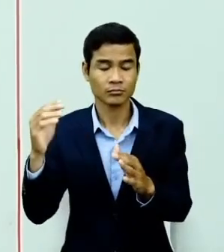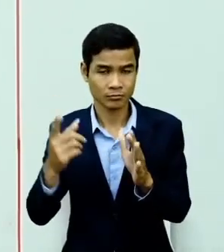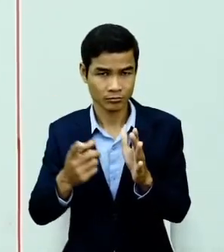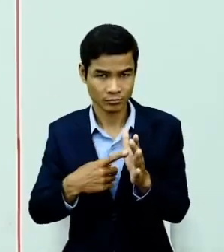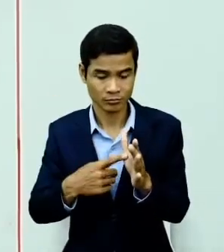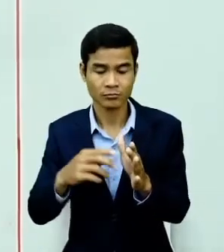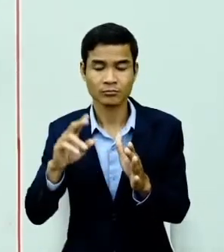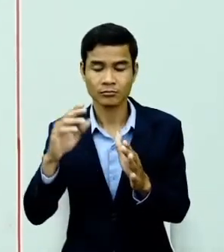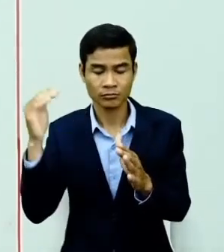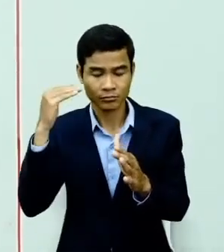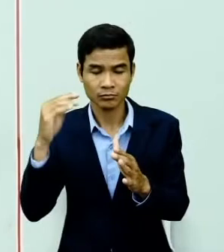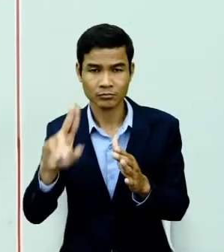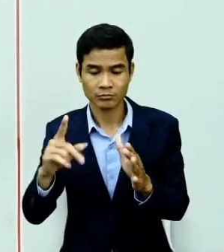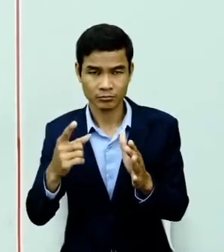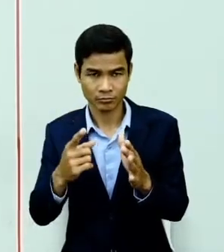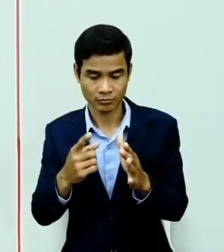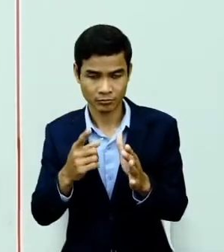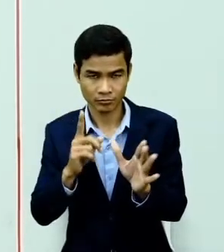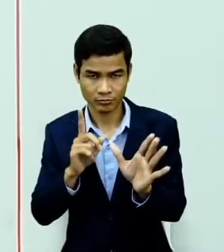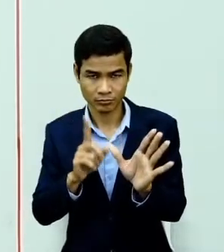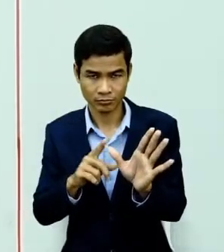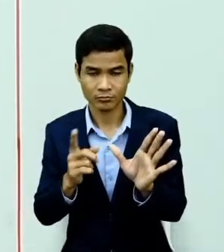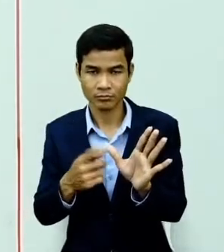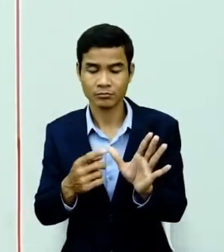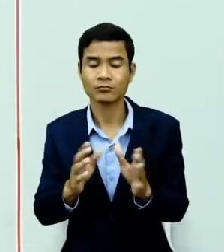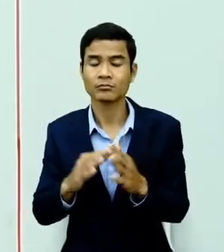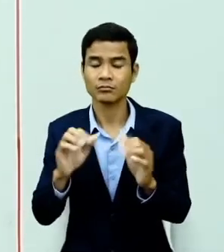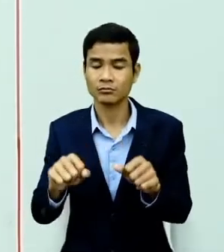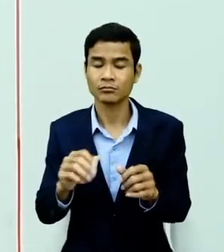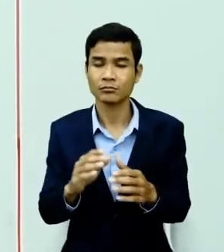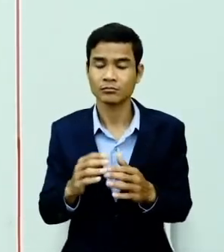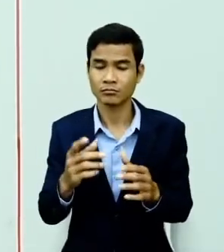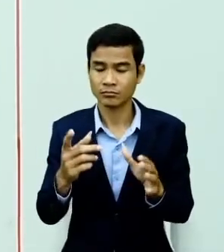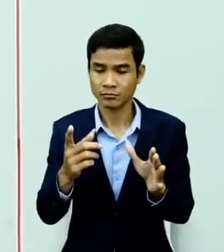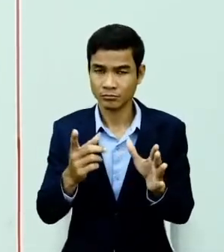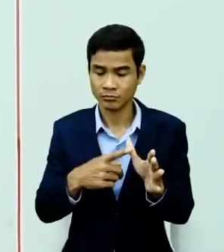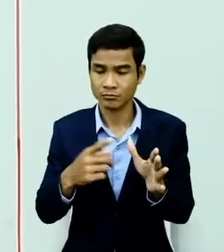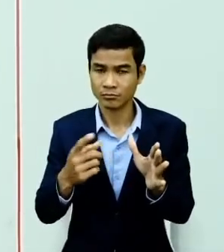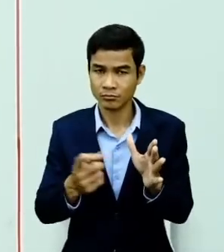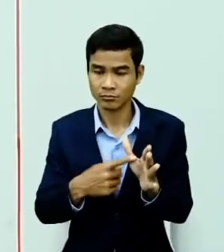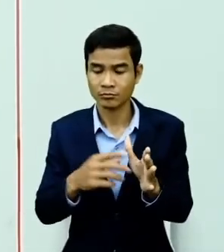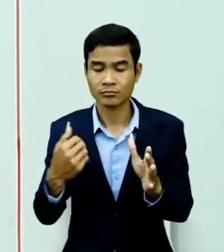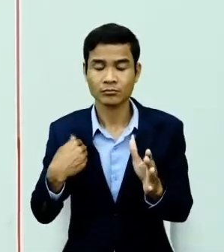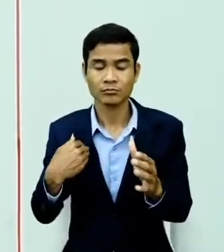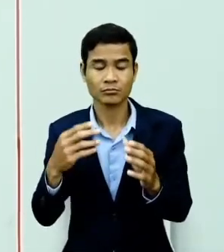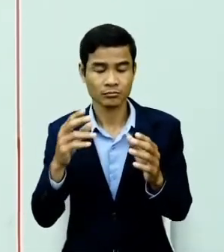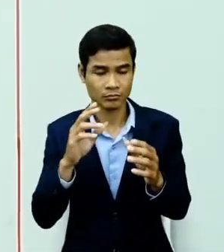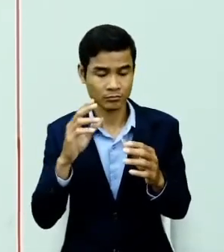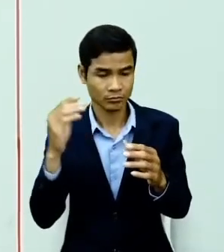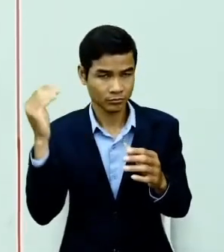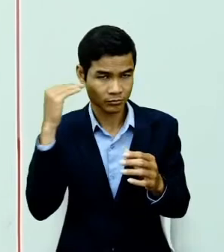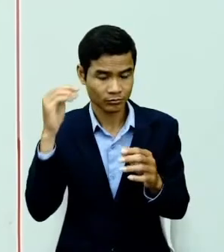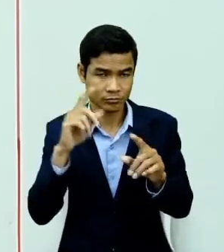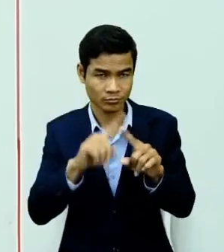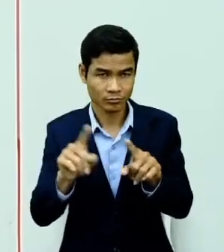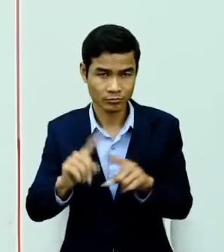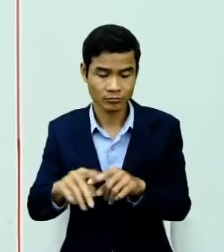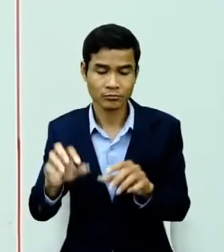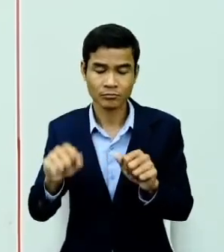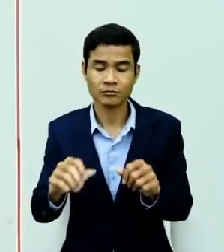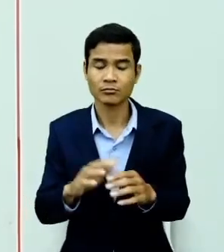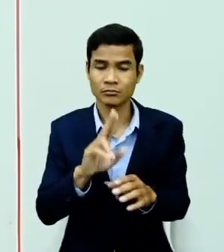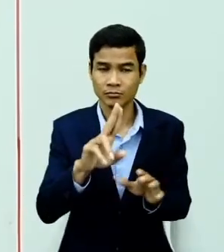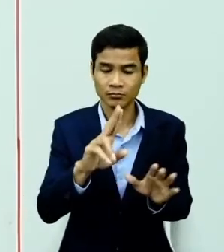ញ្ចឹងយើងរៀនស្រៈចំនួន2គឺស្រៈអានិងស្រៈអេតើវាមានសមួយមួយទៀតគឺមានសអ៊ីនិ